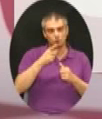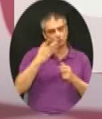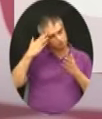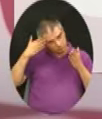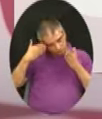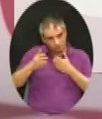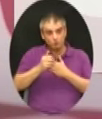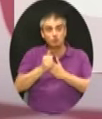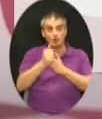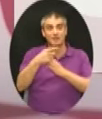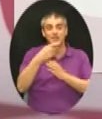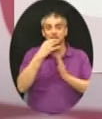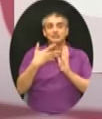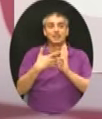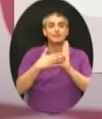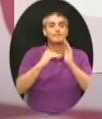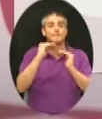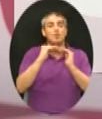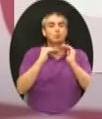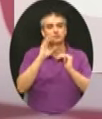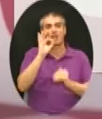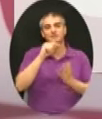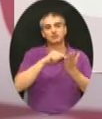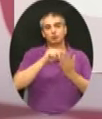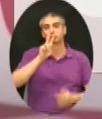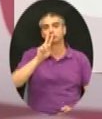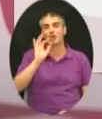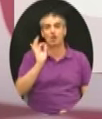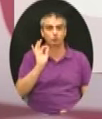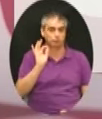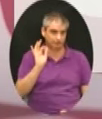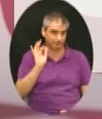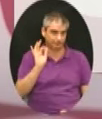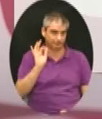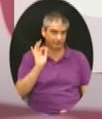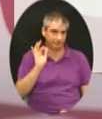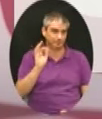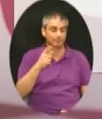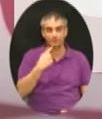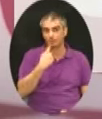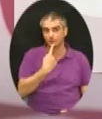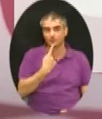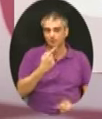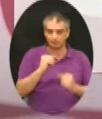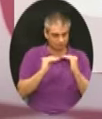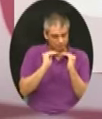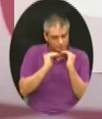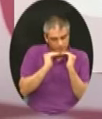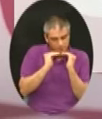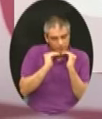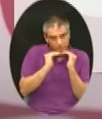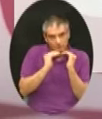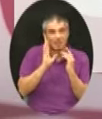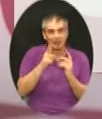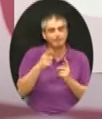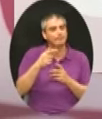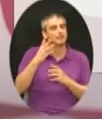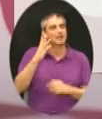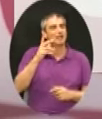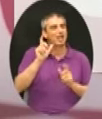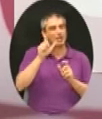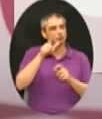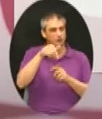מוביל בסקרים, בממוצע הסקרים ב-0.6 2%, ומדובר בקרב צמוד, כשגם הקול ההיספני פה